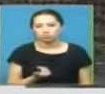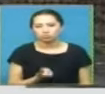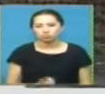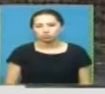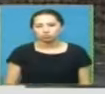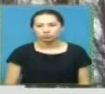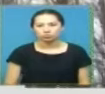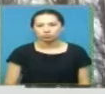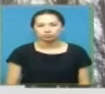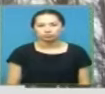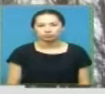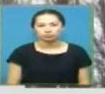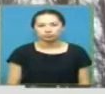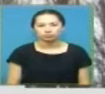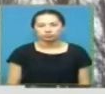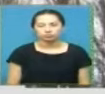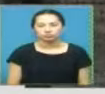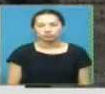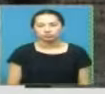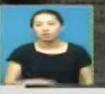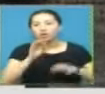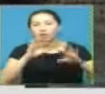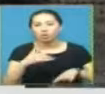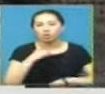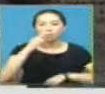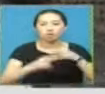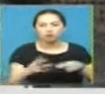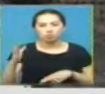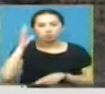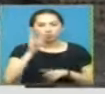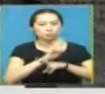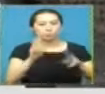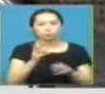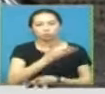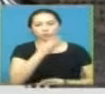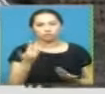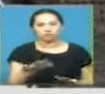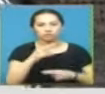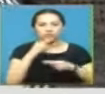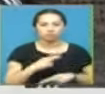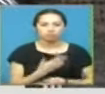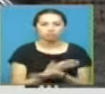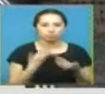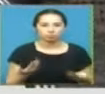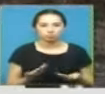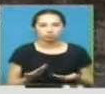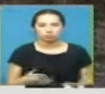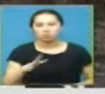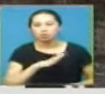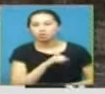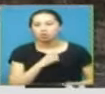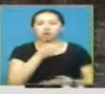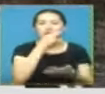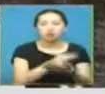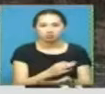құлақ, көретін көз жоқ. Мен мына жерге алдыма әкеп бердім мына жуан тұрбаны. Ары қарай не қылсаң оған өзің жауап бересің дейді. Бізге